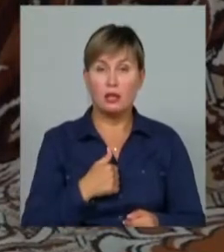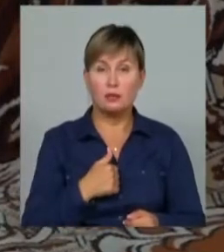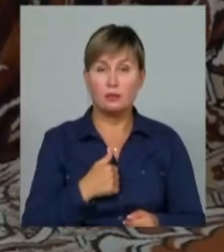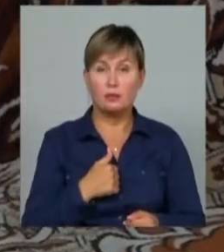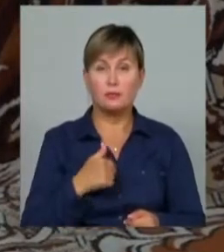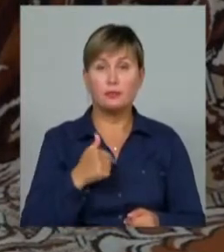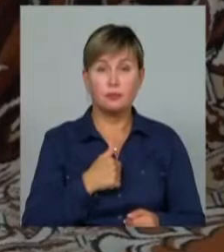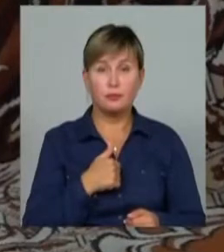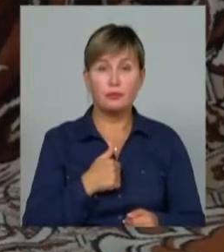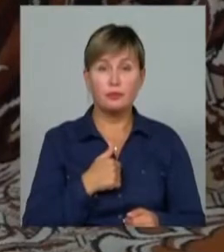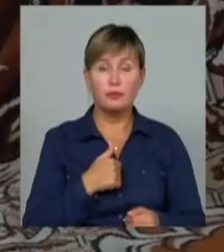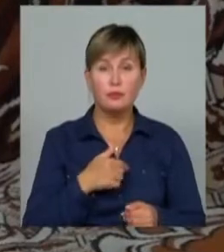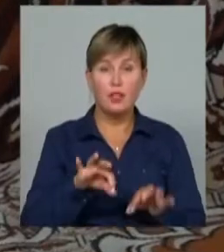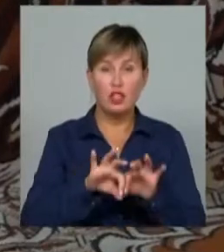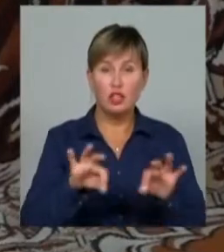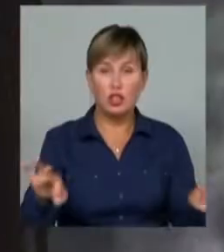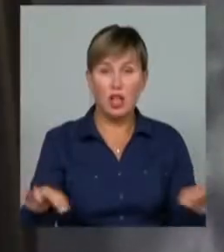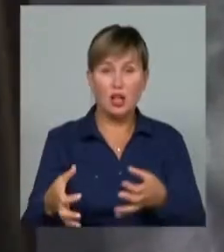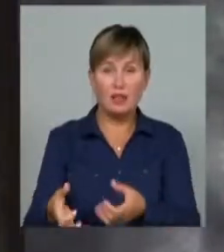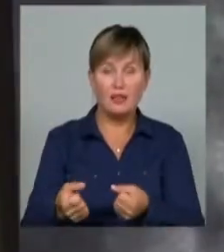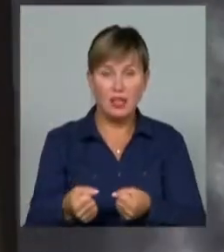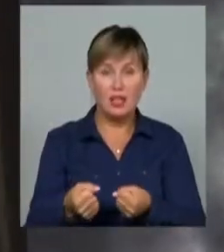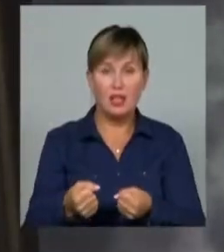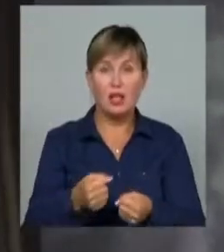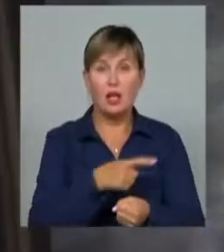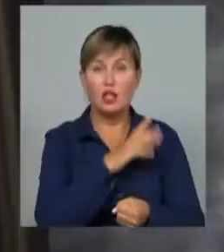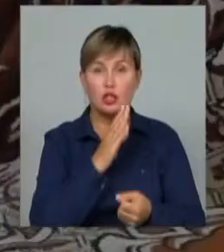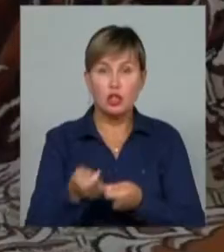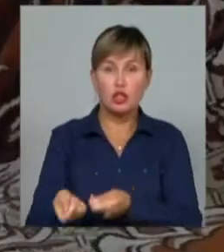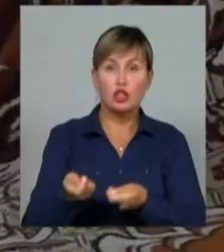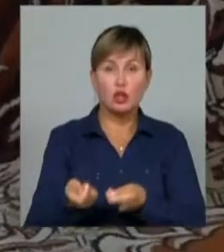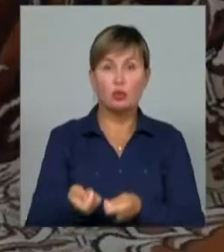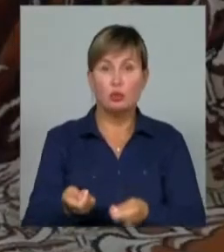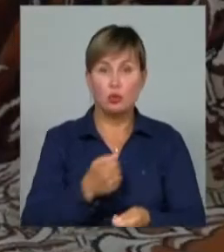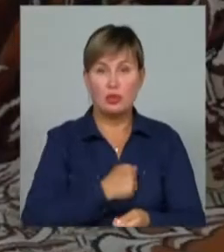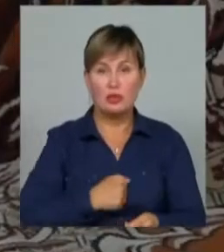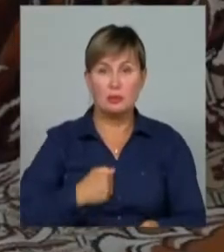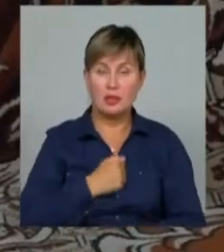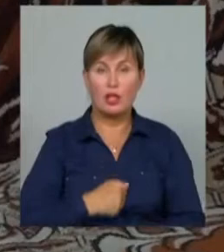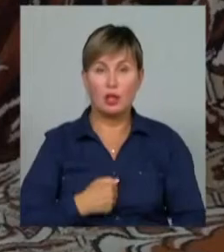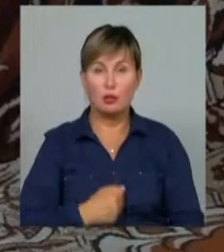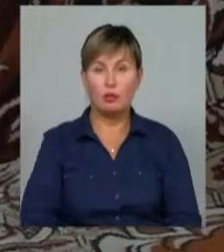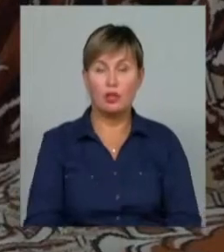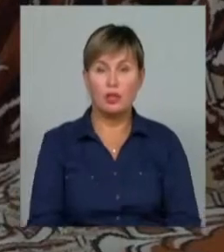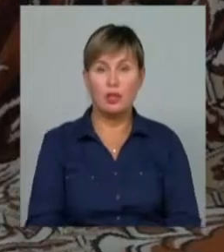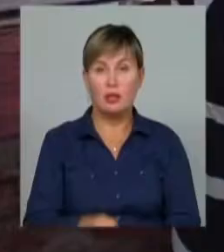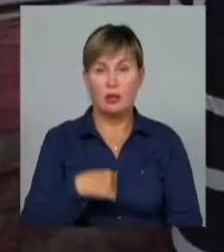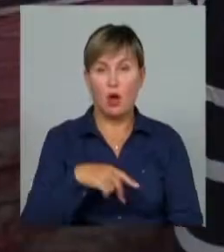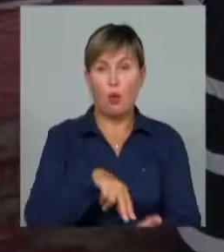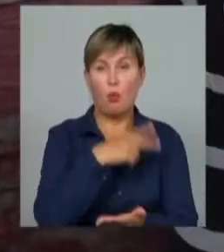Потом я встал на шланг. Она тянула шланг, психанула. И я